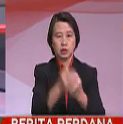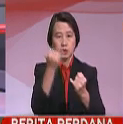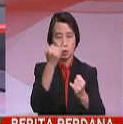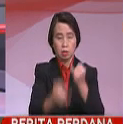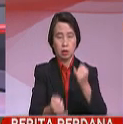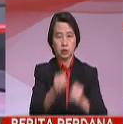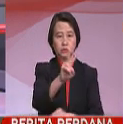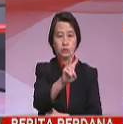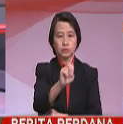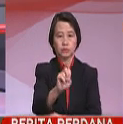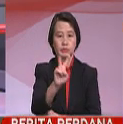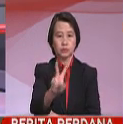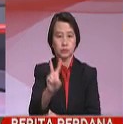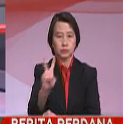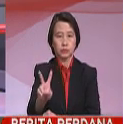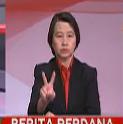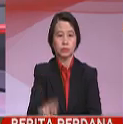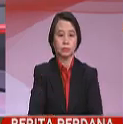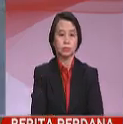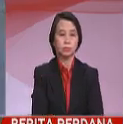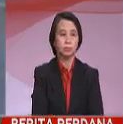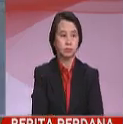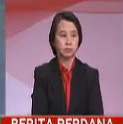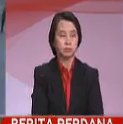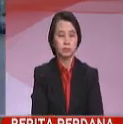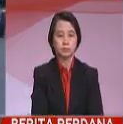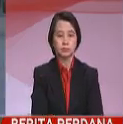akhir 2022.